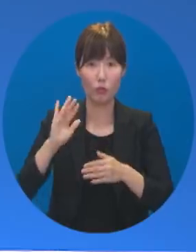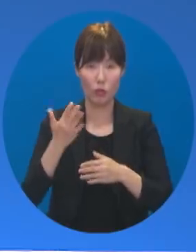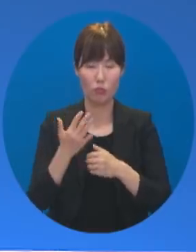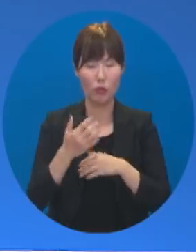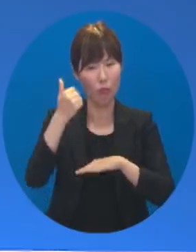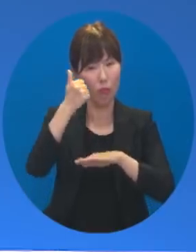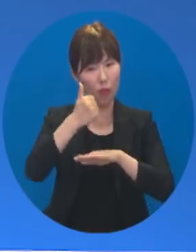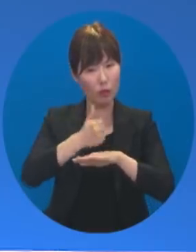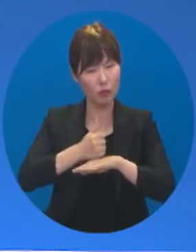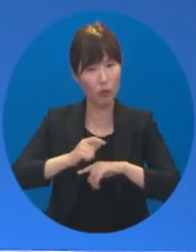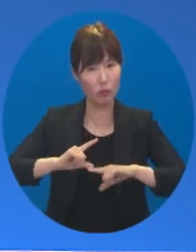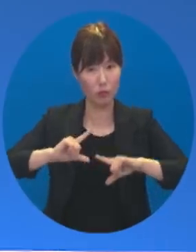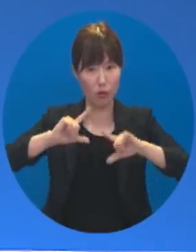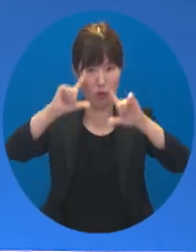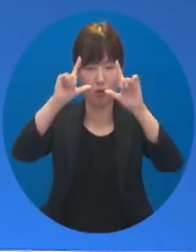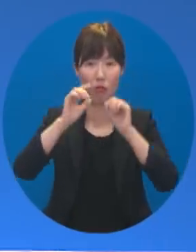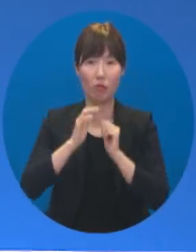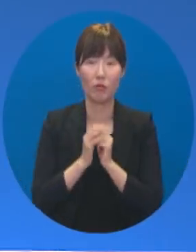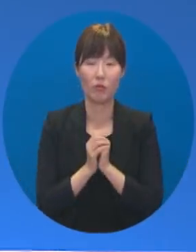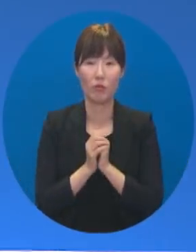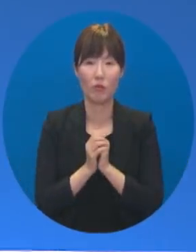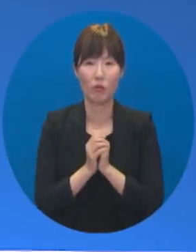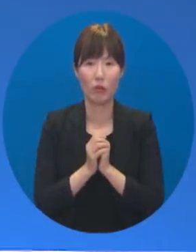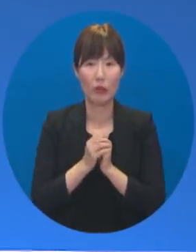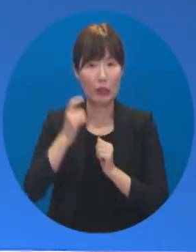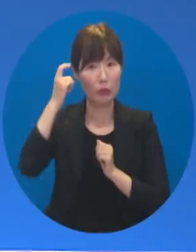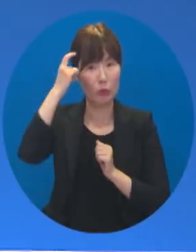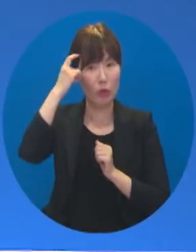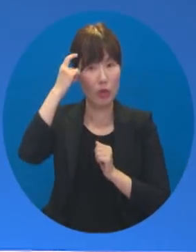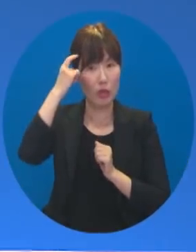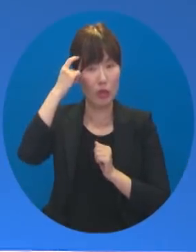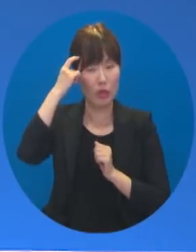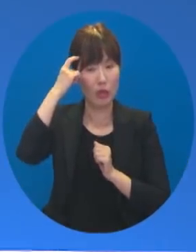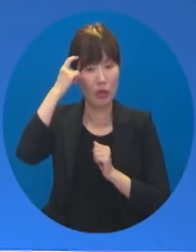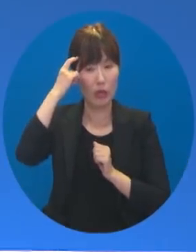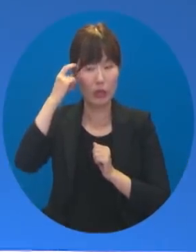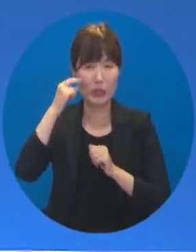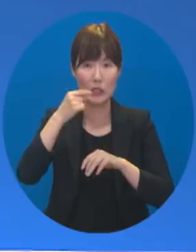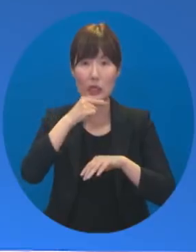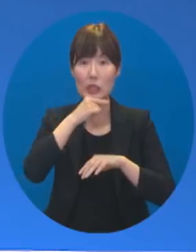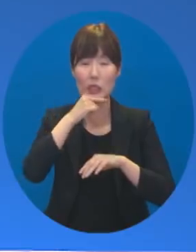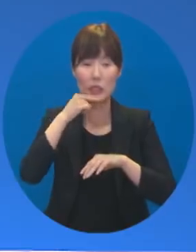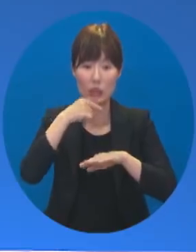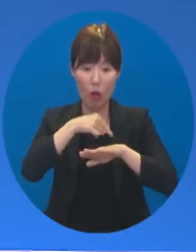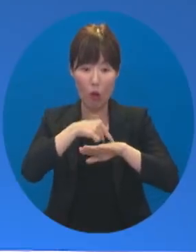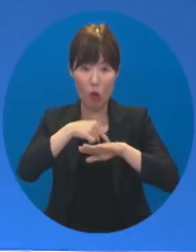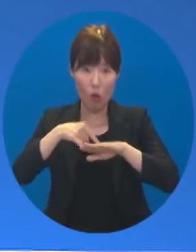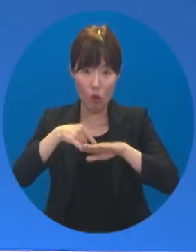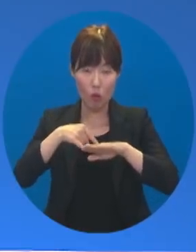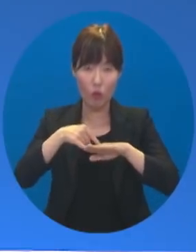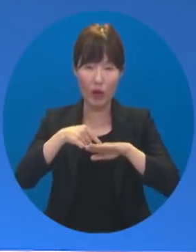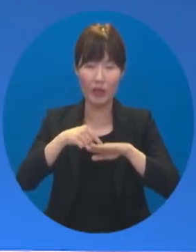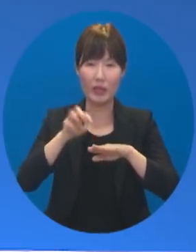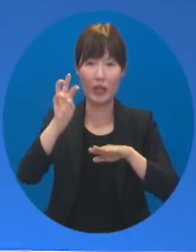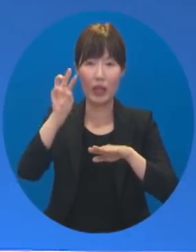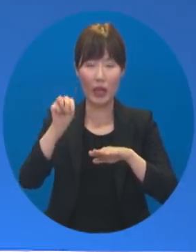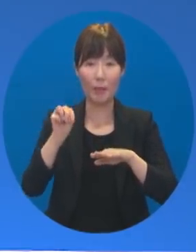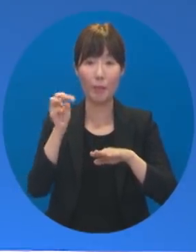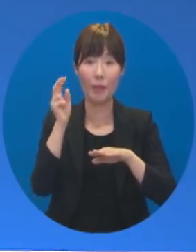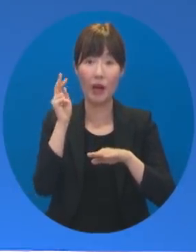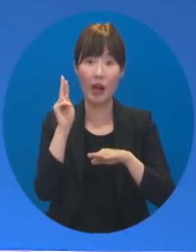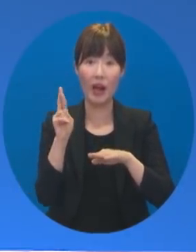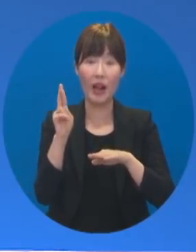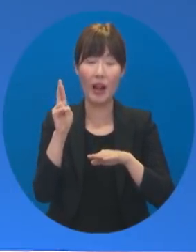날 이 뇌혈관을 MRI를 촬영해야 된다고 했습니다. 근데 그